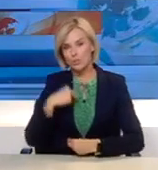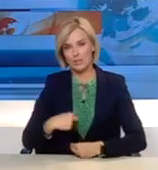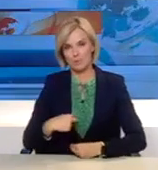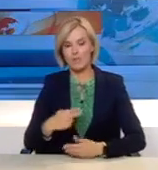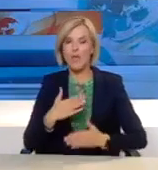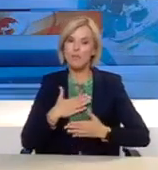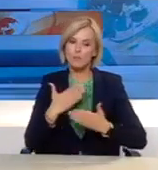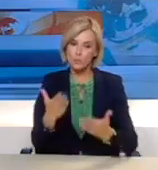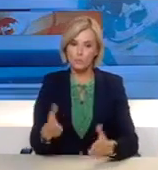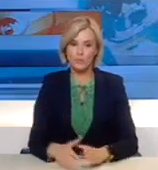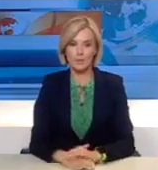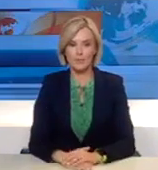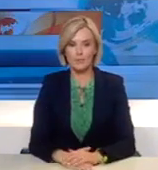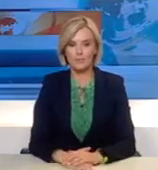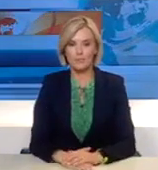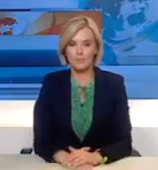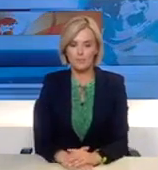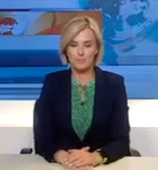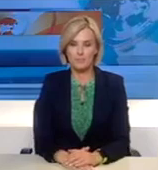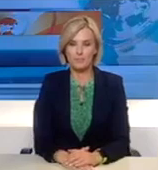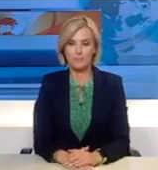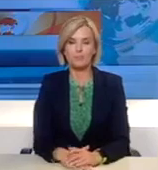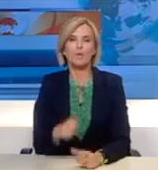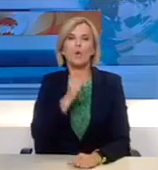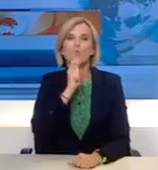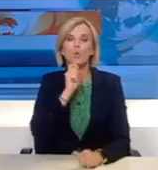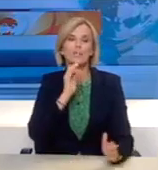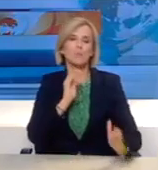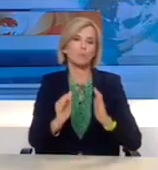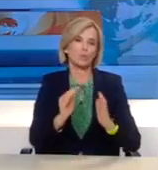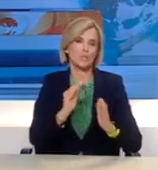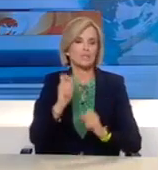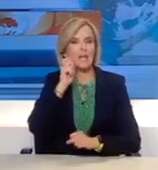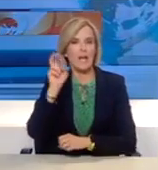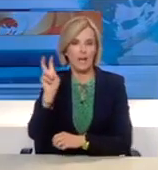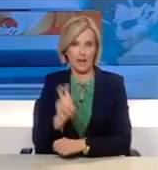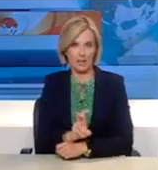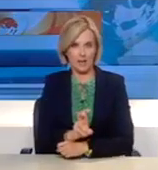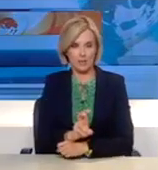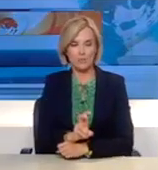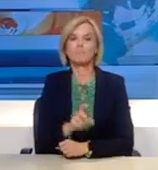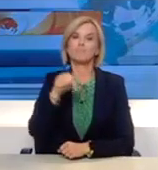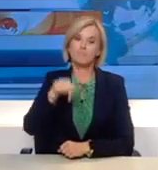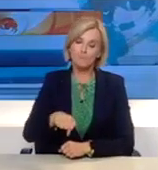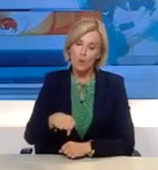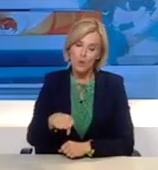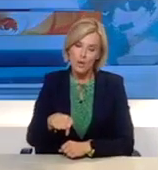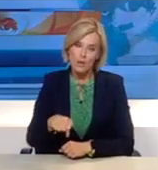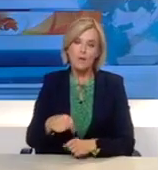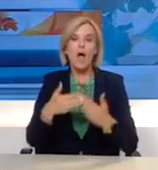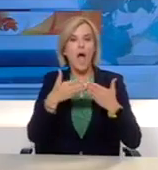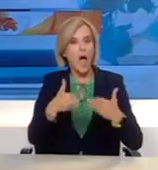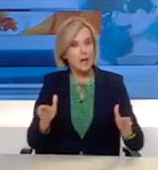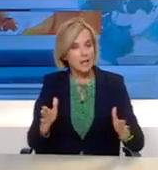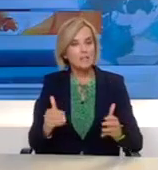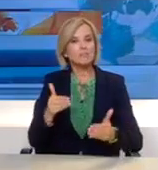Ευχαριστούμε, κύριε Χατζηγεωργίου. Το λόγο έχει ο κύριος Καρδαλιάς. Καλησπέρα σας από την πολιτική προστασία. Και αυτή η φάση του ανοίγματος με τα μέχρι στιγμή στοιχεία